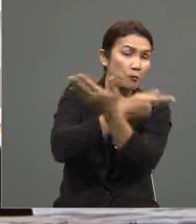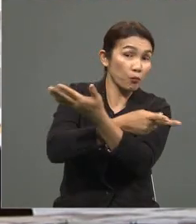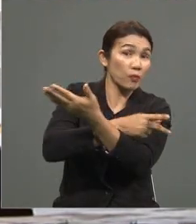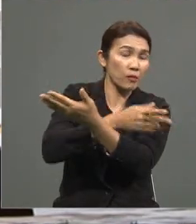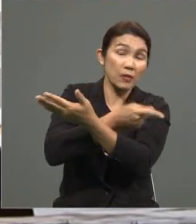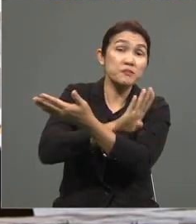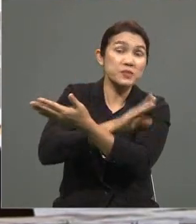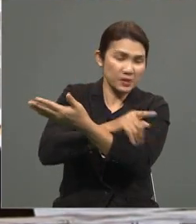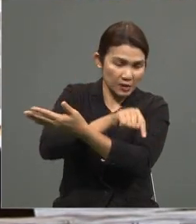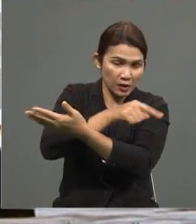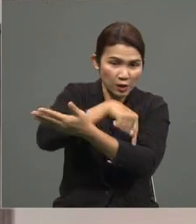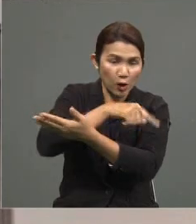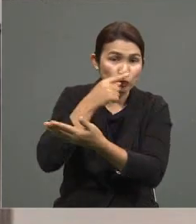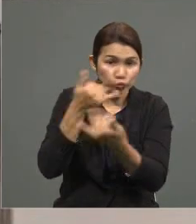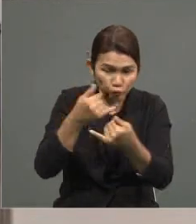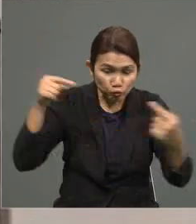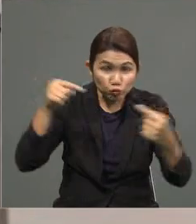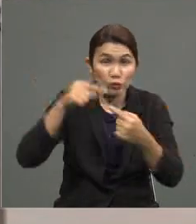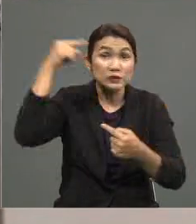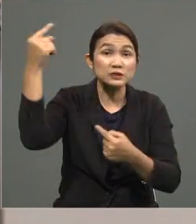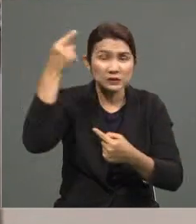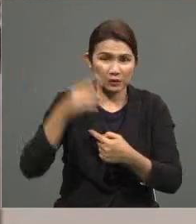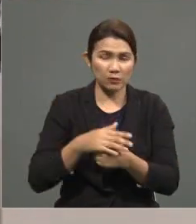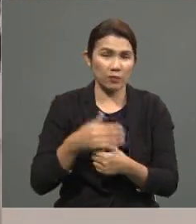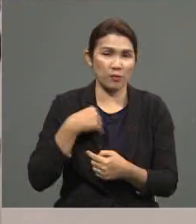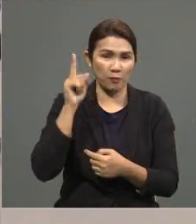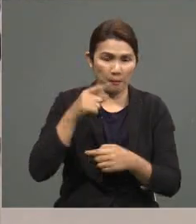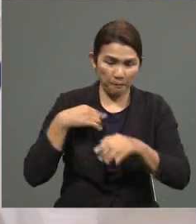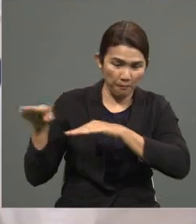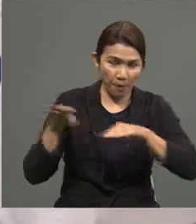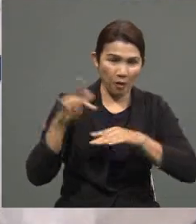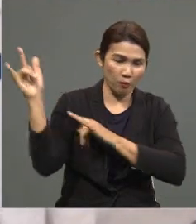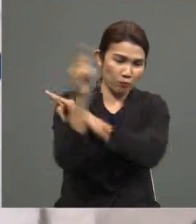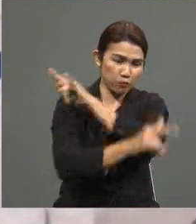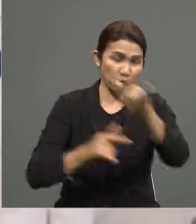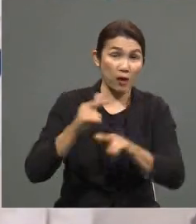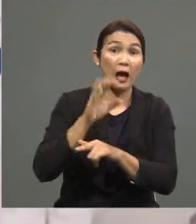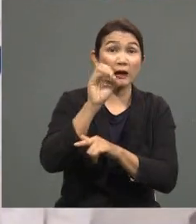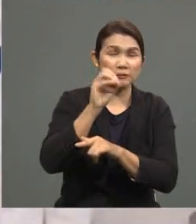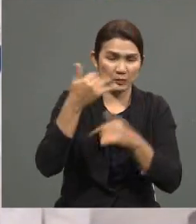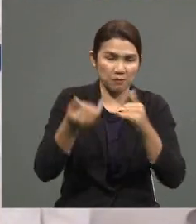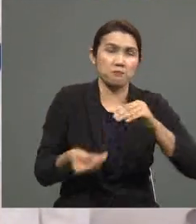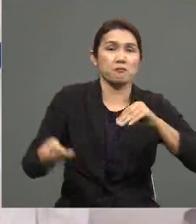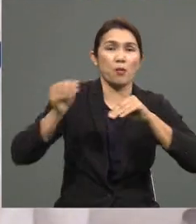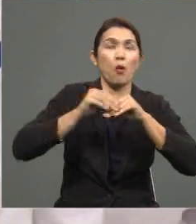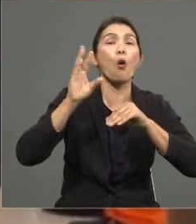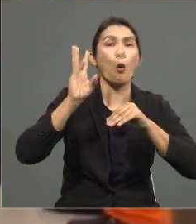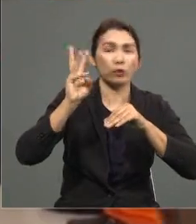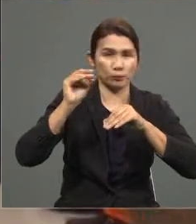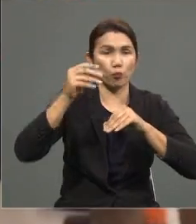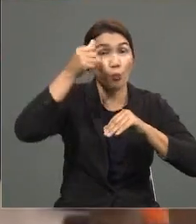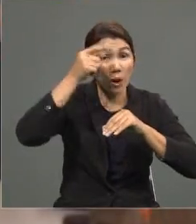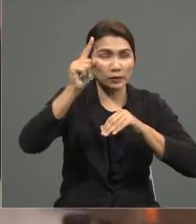โดยสารที่มากขึ้นในชวช่วงของไฮซีซันจากปกติเนี่ย 50เที่ยวบินนะครับช่วงนี้ก็เพิ่มขึ้นเป็น 60เที่ยวบินต่อ